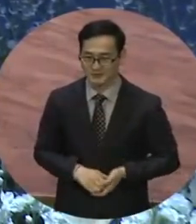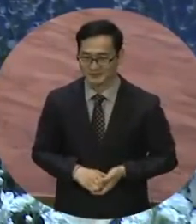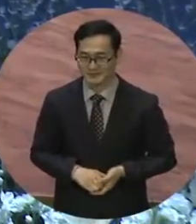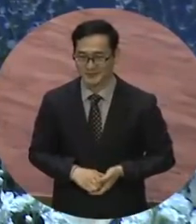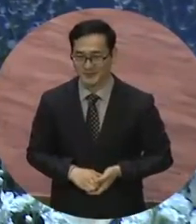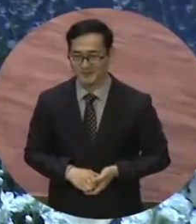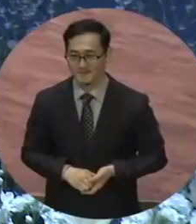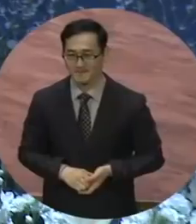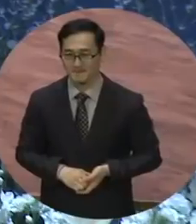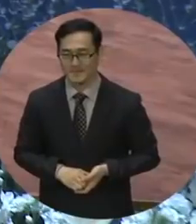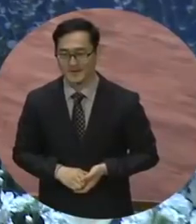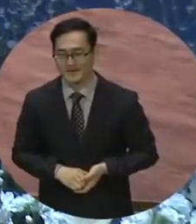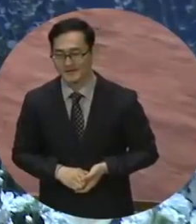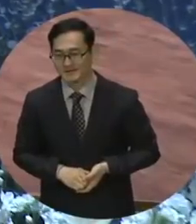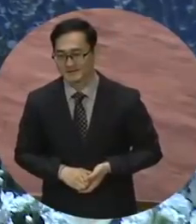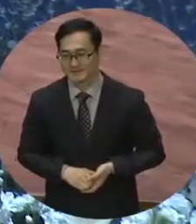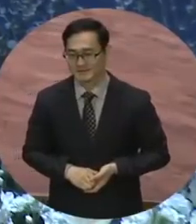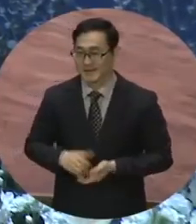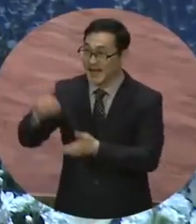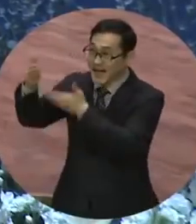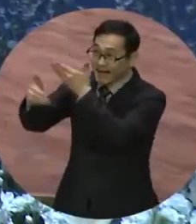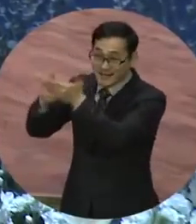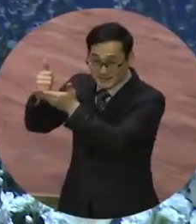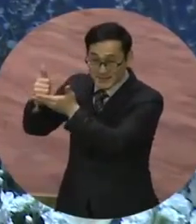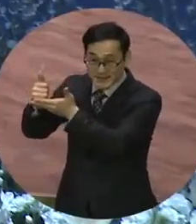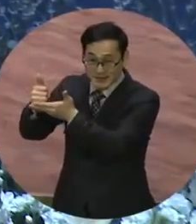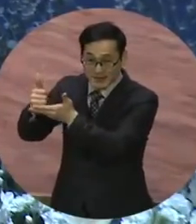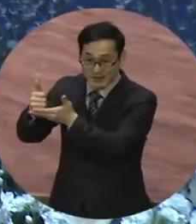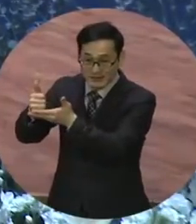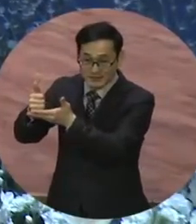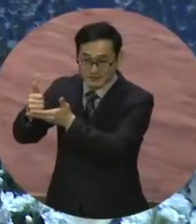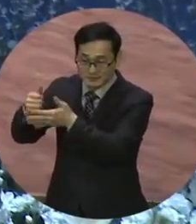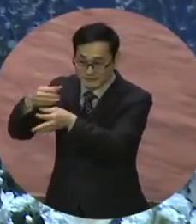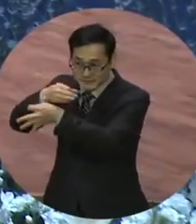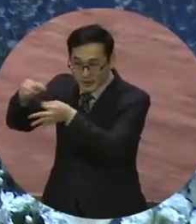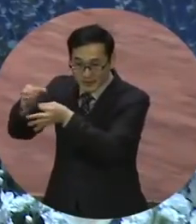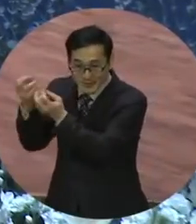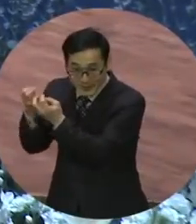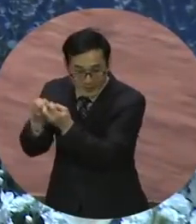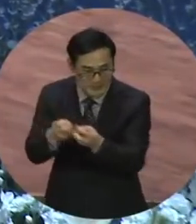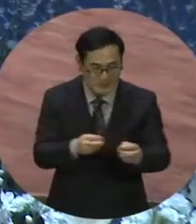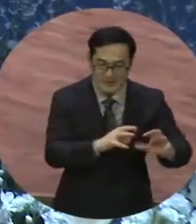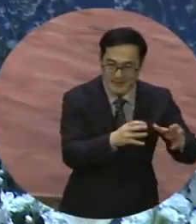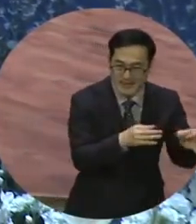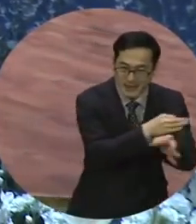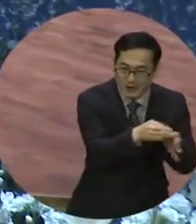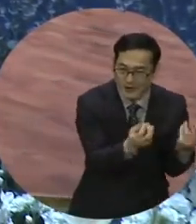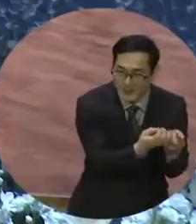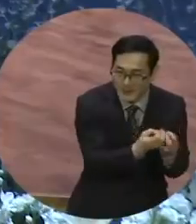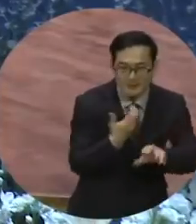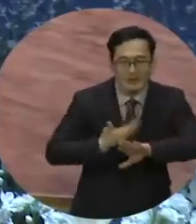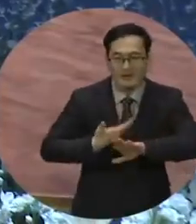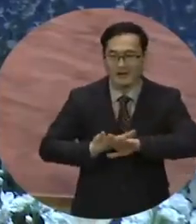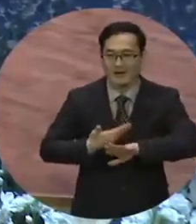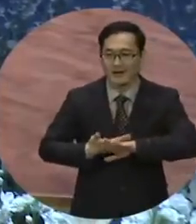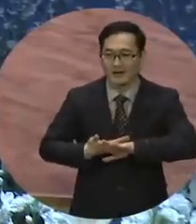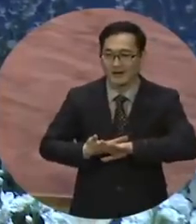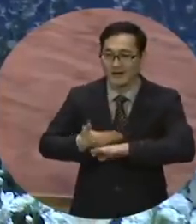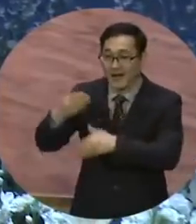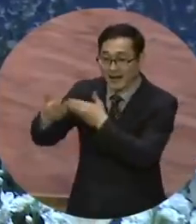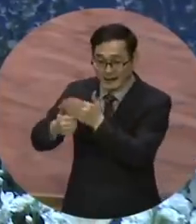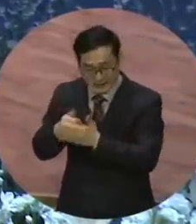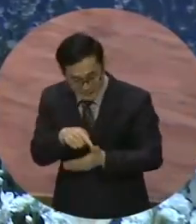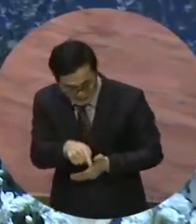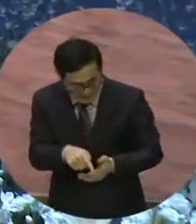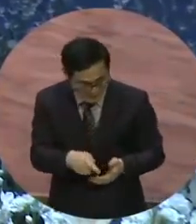허감 경제와 빛의 경제가 달라요. 그러니까, 하나님 앞에 이상하지요? 하나님 앞에 들었더니, 하나님이 더 채워주시고, 더